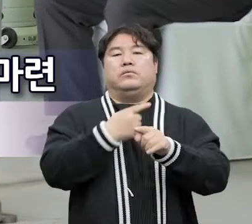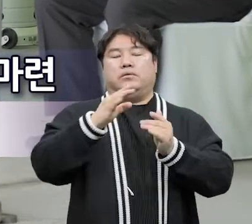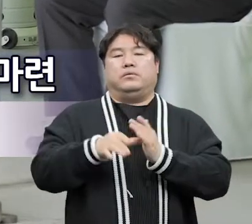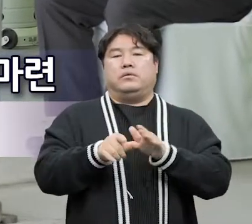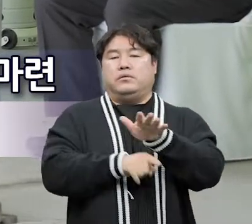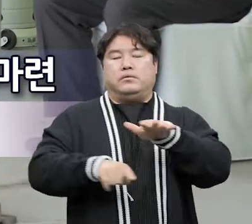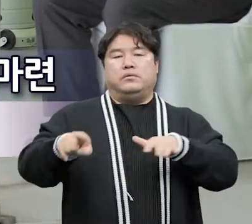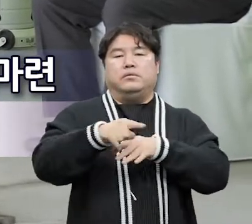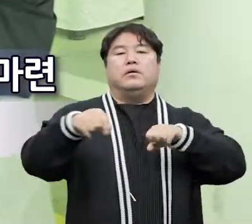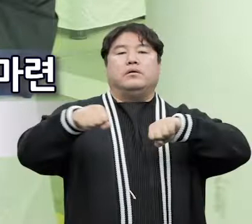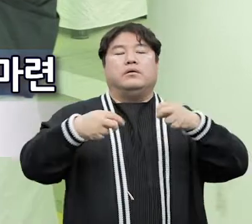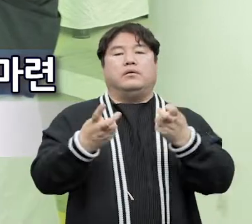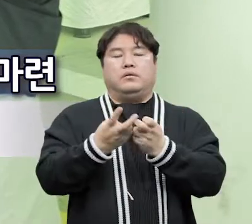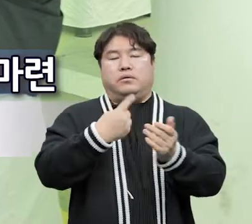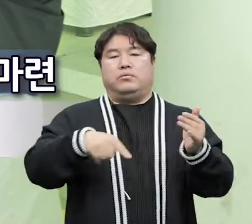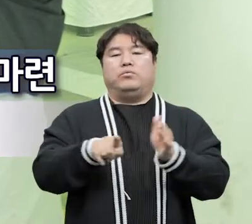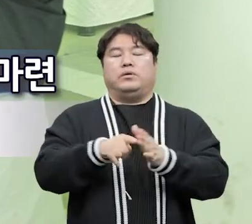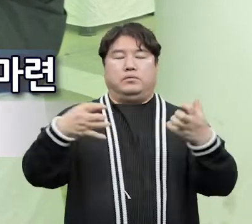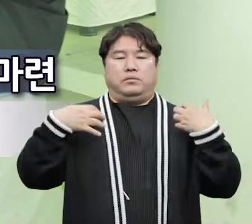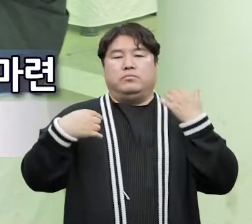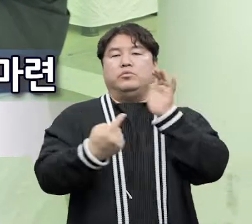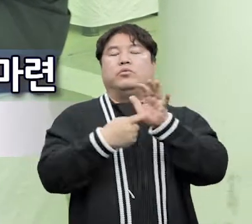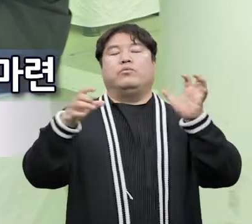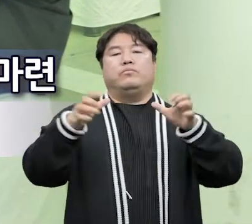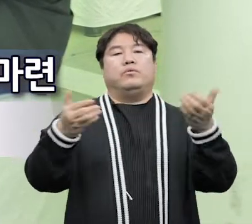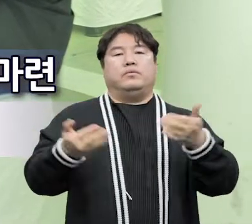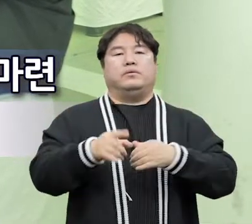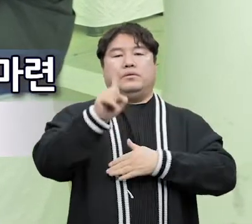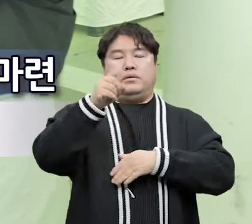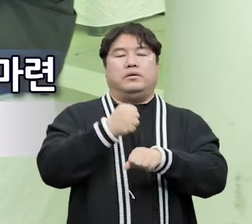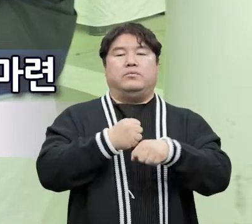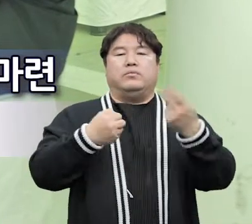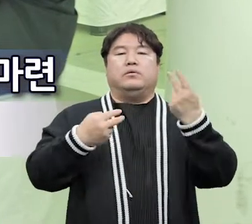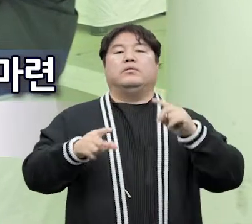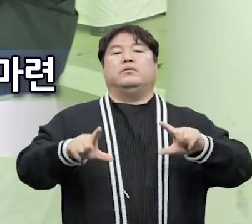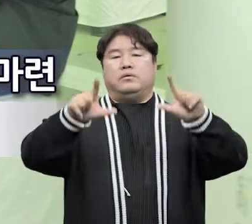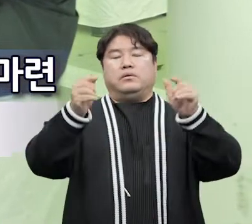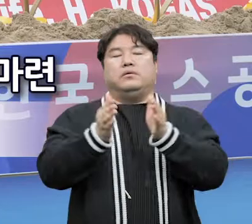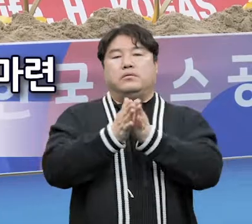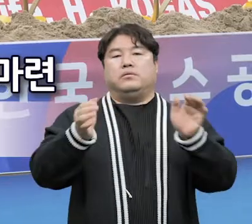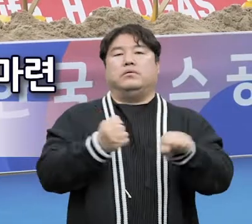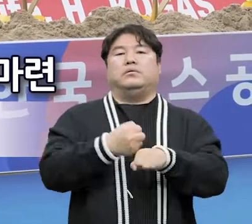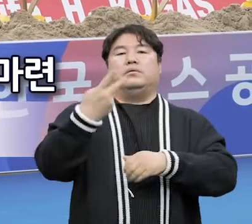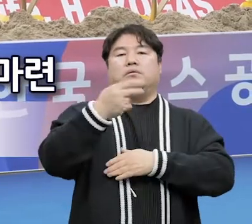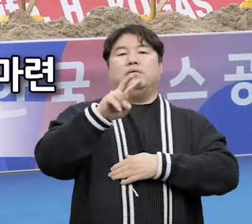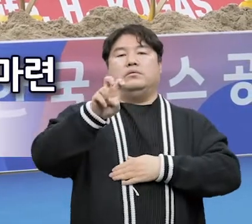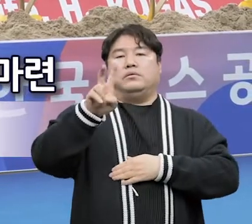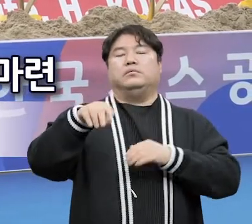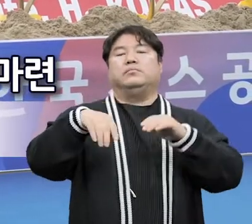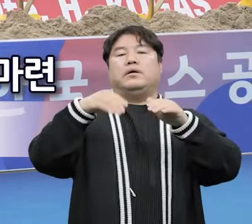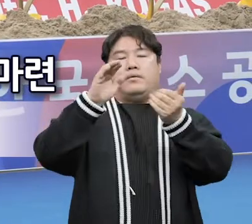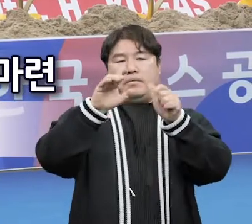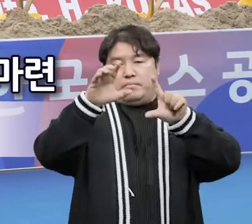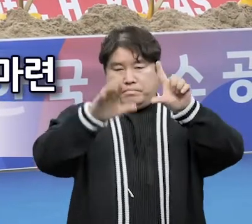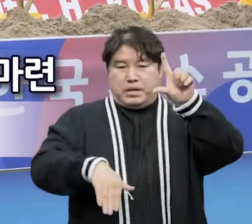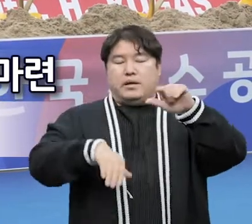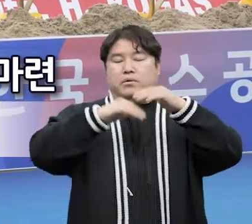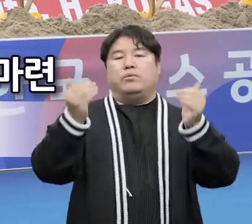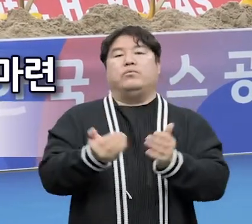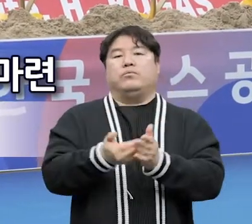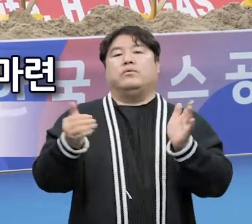선제적으로 대응하기 위한 정부 공모 사업의 일환으로 2일 착공해 2022년 하반기에 준공될